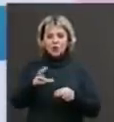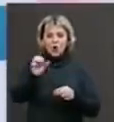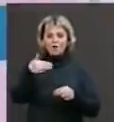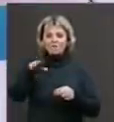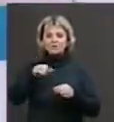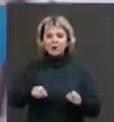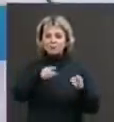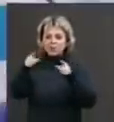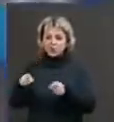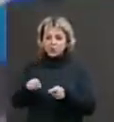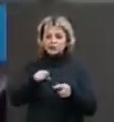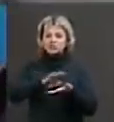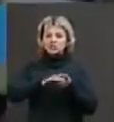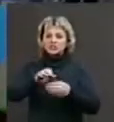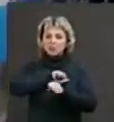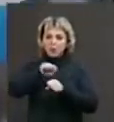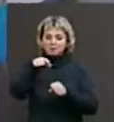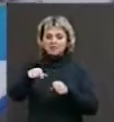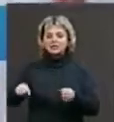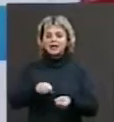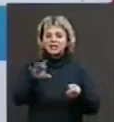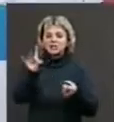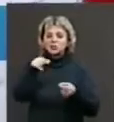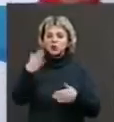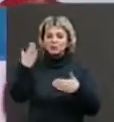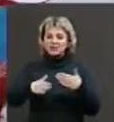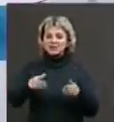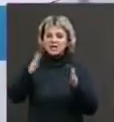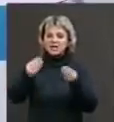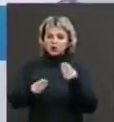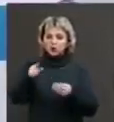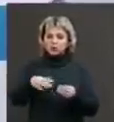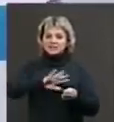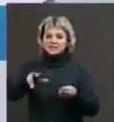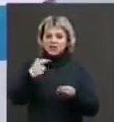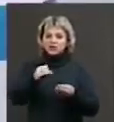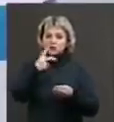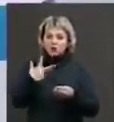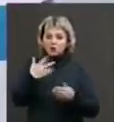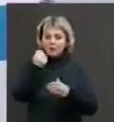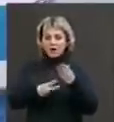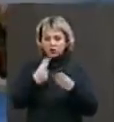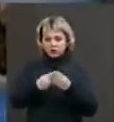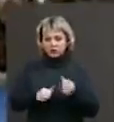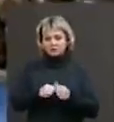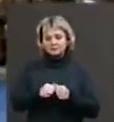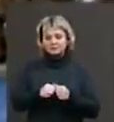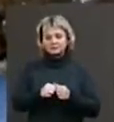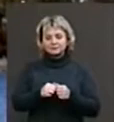Овертайм – плавный переход к чистым победам. Хоккейный Ростов прервал серию из трех поражений.